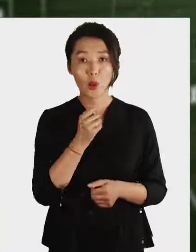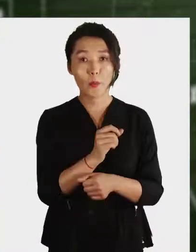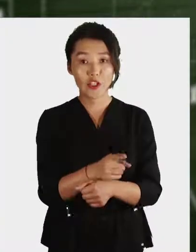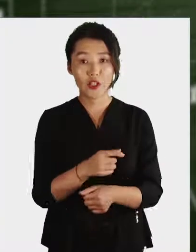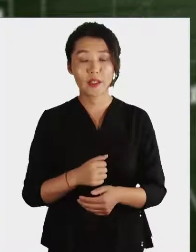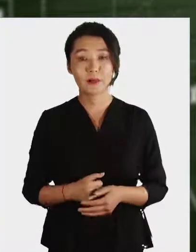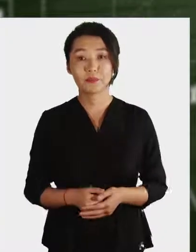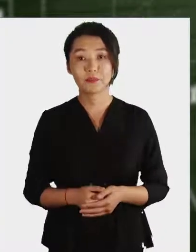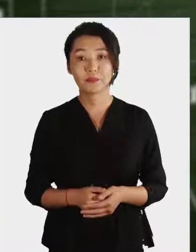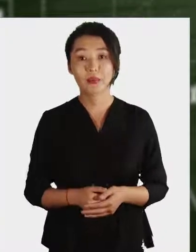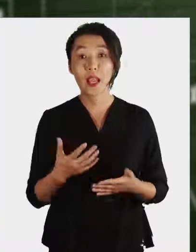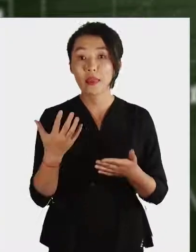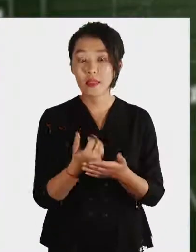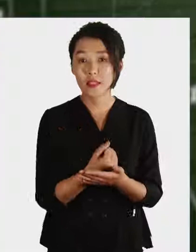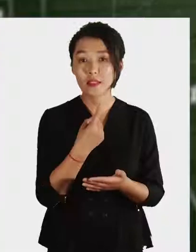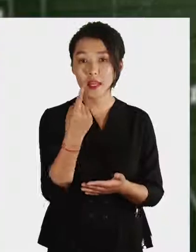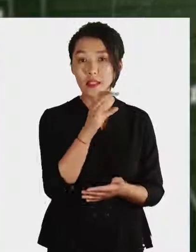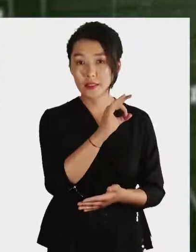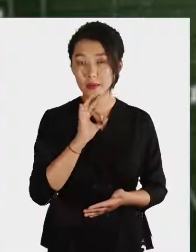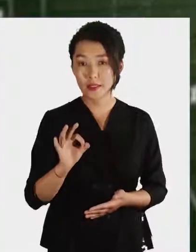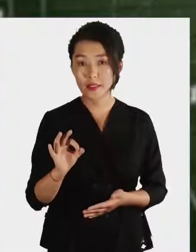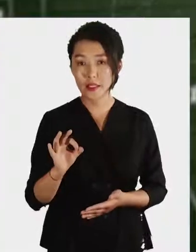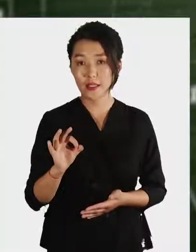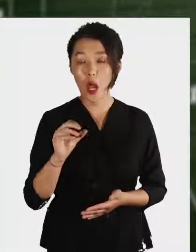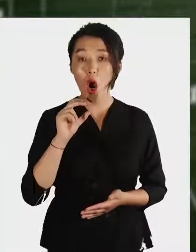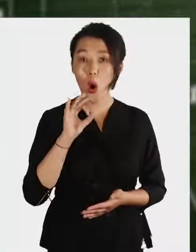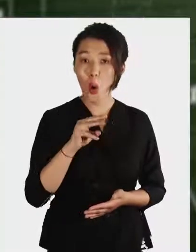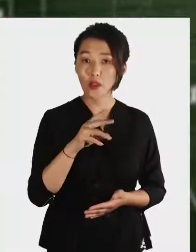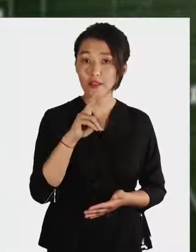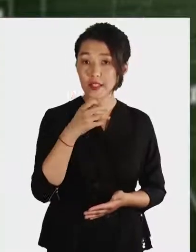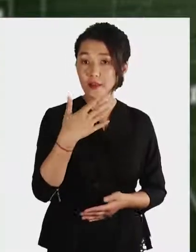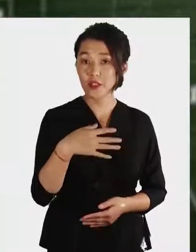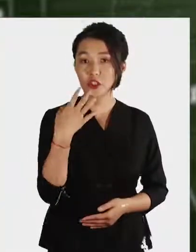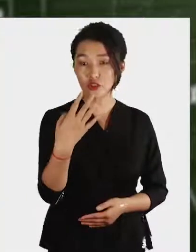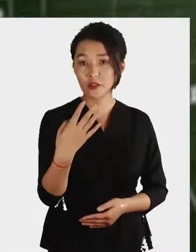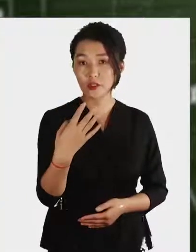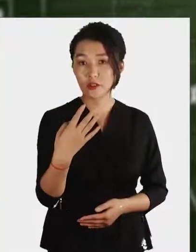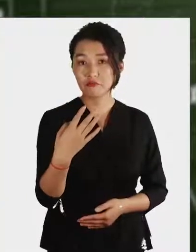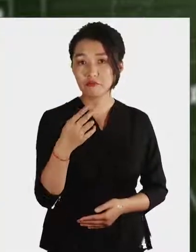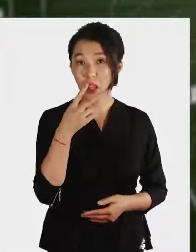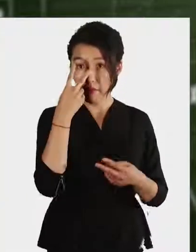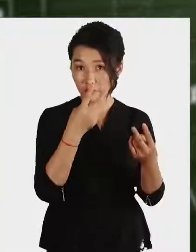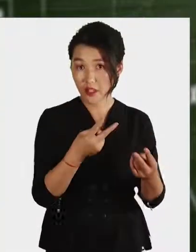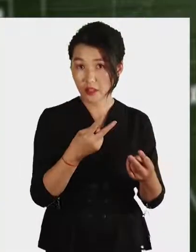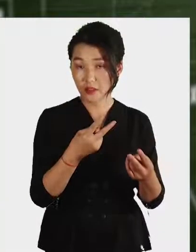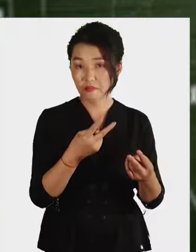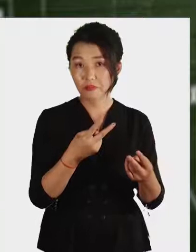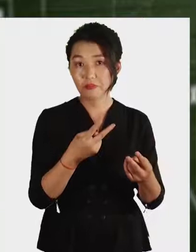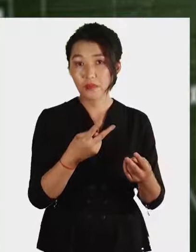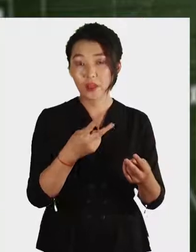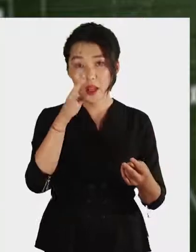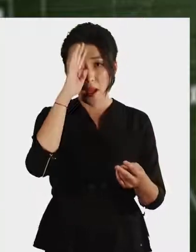упражнения. Найдите 1% от 254. Как видите, знайка нам подсказывает,